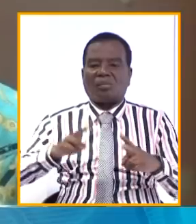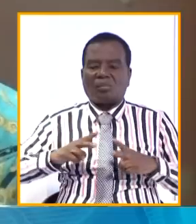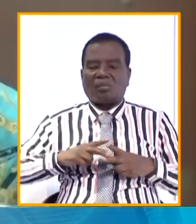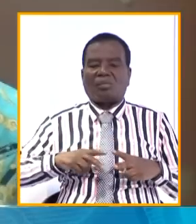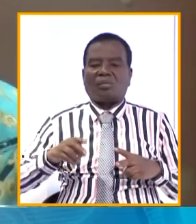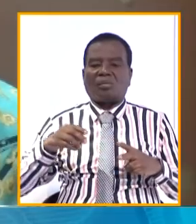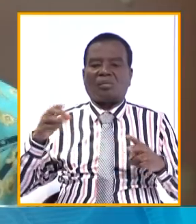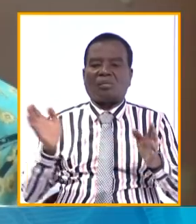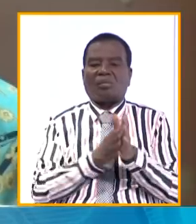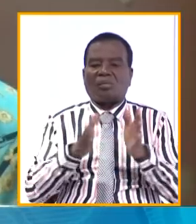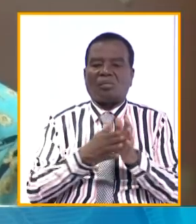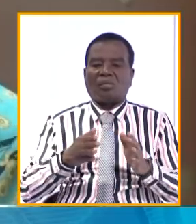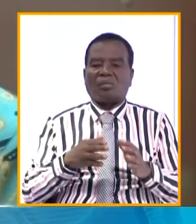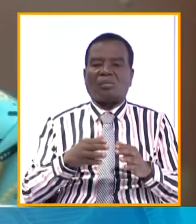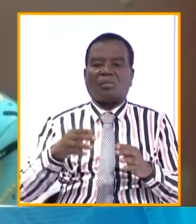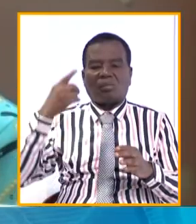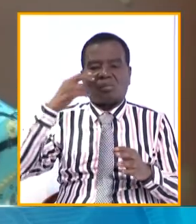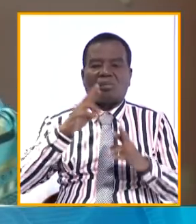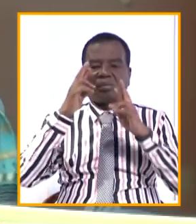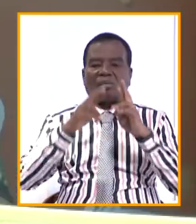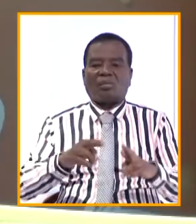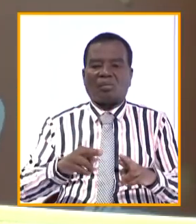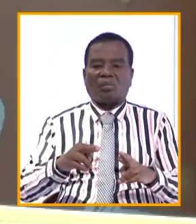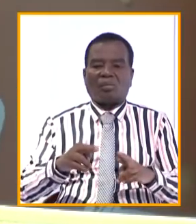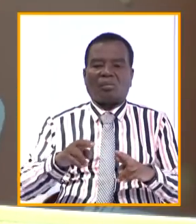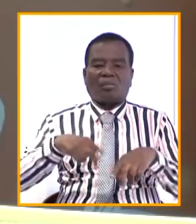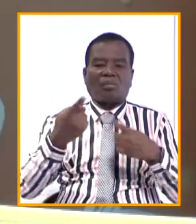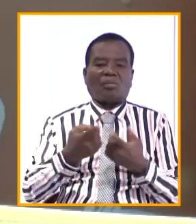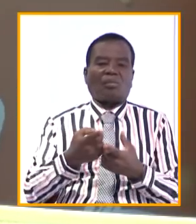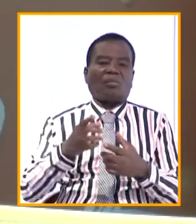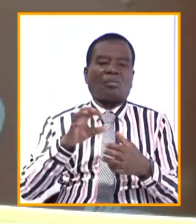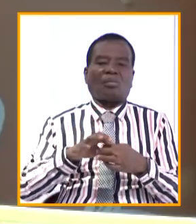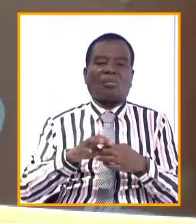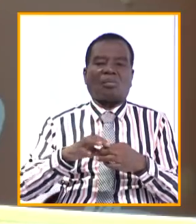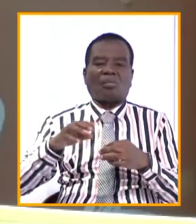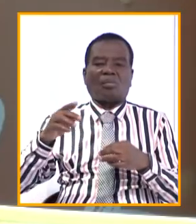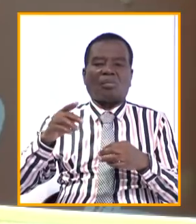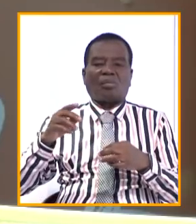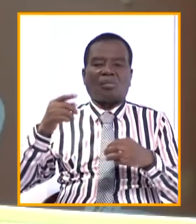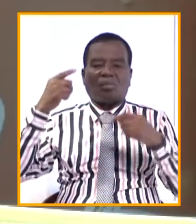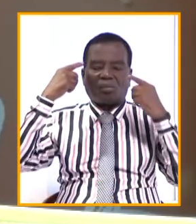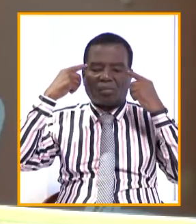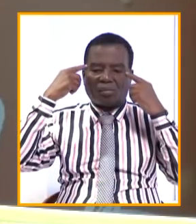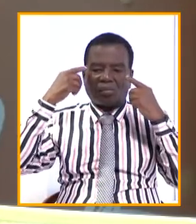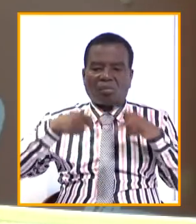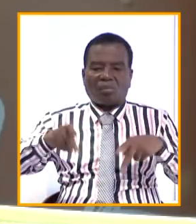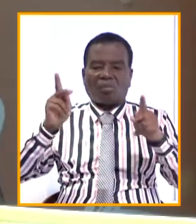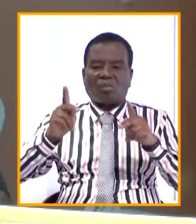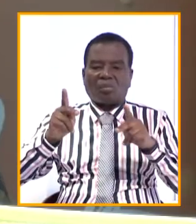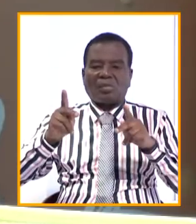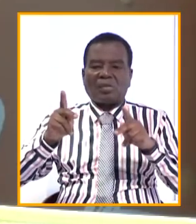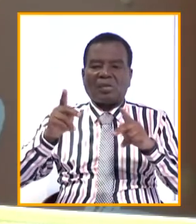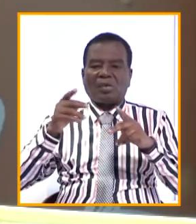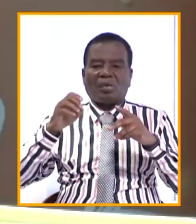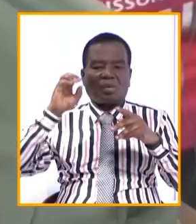arrêtons, nous transformons la grille pour répondre, j'allais dire, aux autres préoccupations, permettre aux auditeurs de la